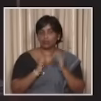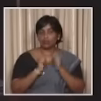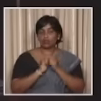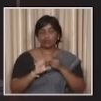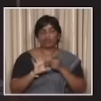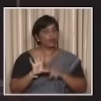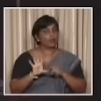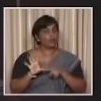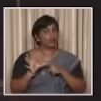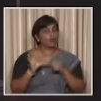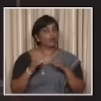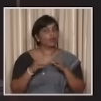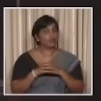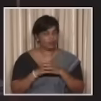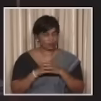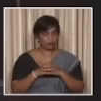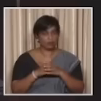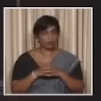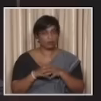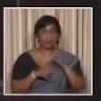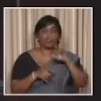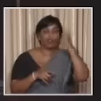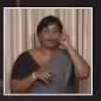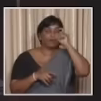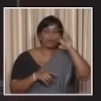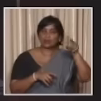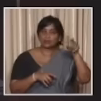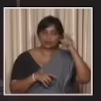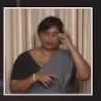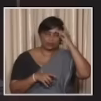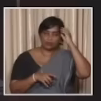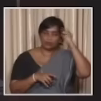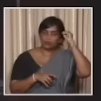වෘත්තීය පුහුණු අධිකාරිය. ඔබතුමා දැන් හොයලා බලන්න.